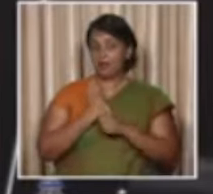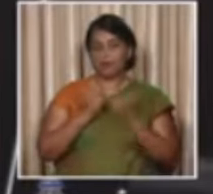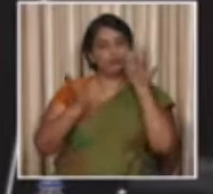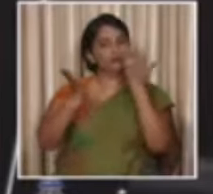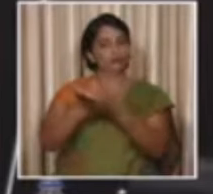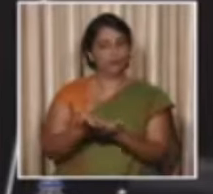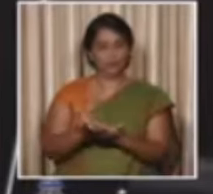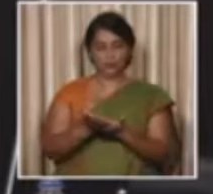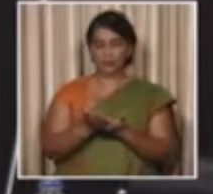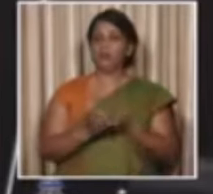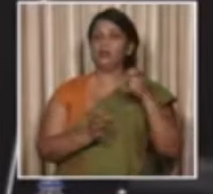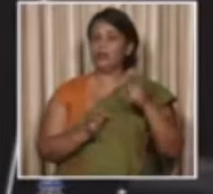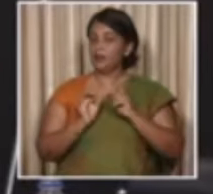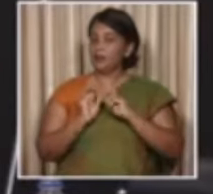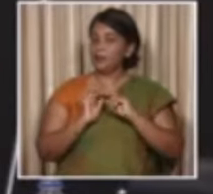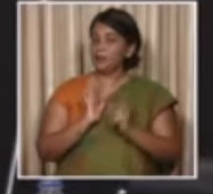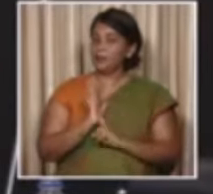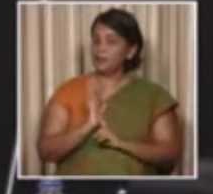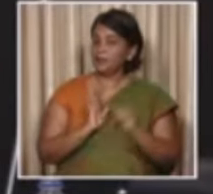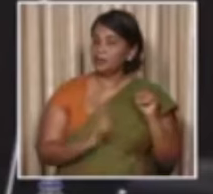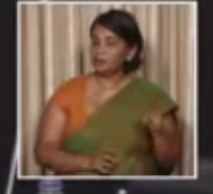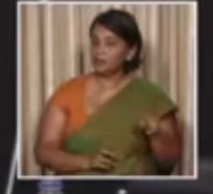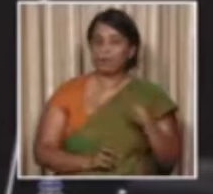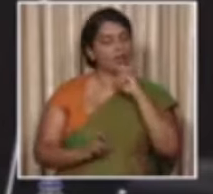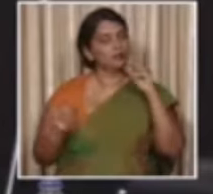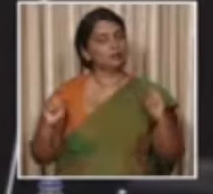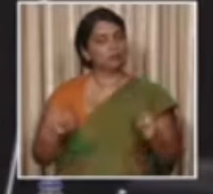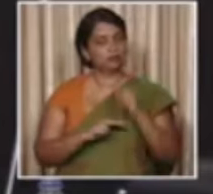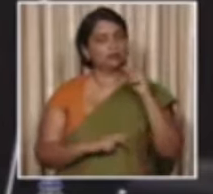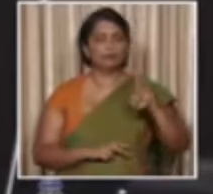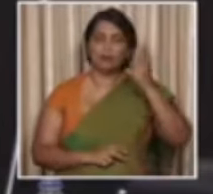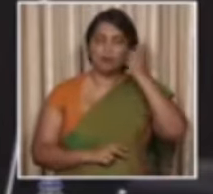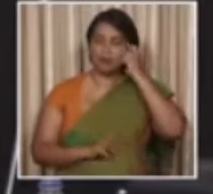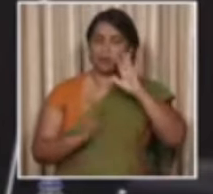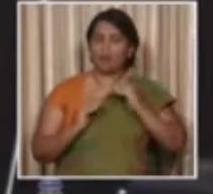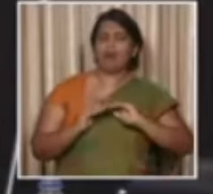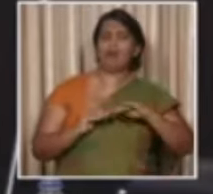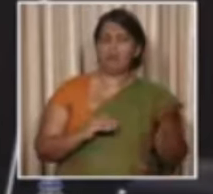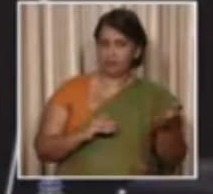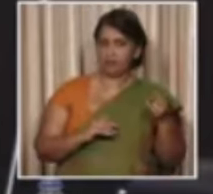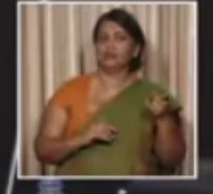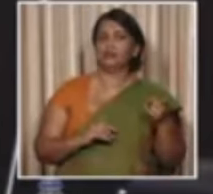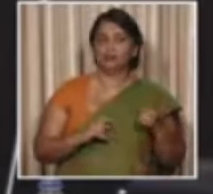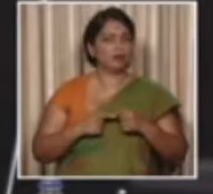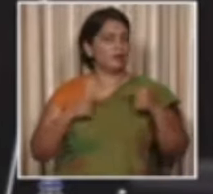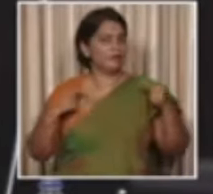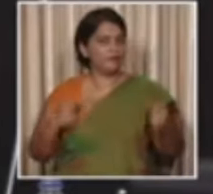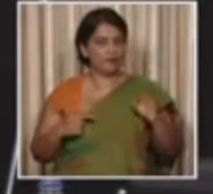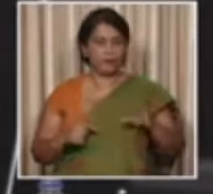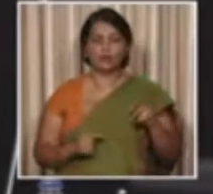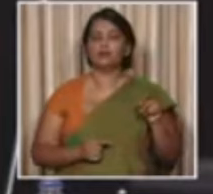කරා. ඒ පනත් කෙටුම්පත ශ්‍රේෂ්ඨාධිකරණයේ නිගමනයට පිටින් ගිහිල්ලා ඒකට විරුද්ධව